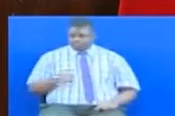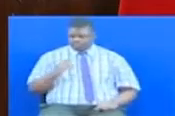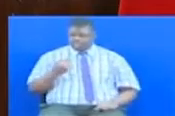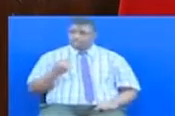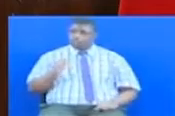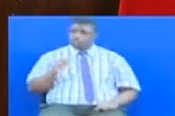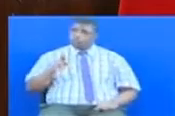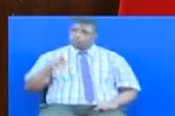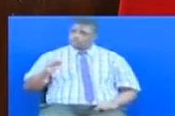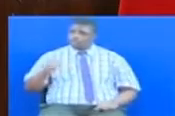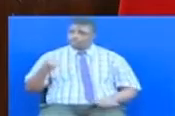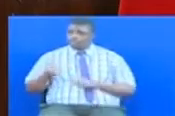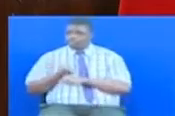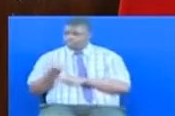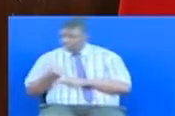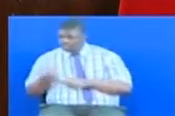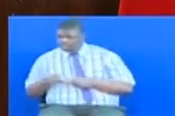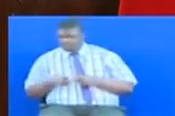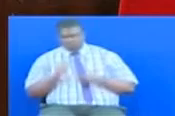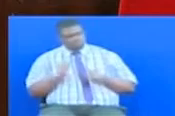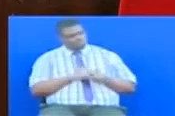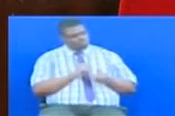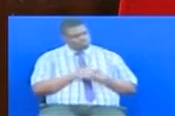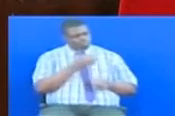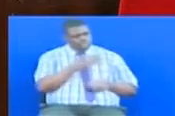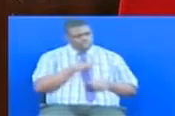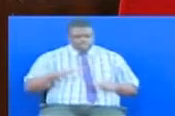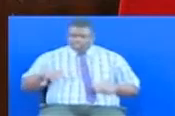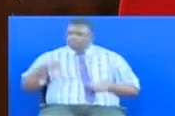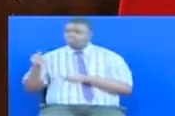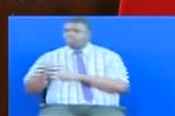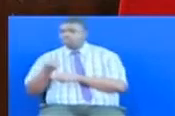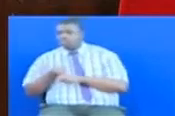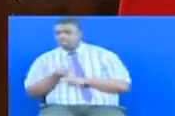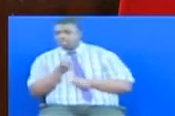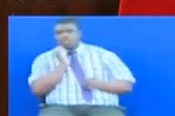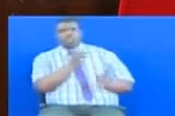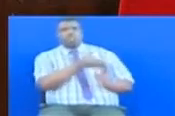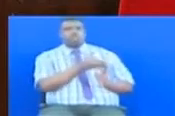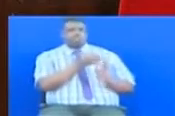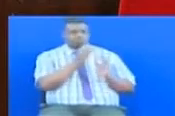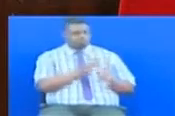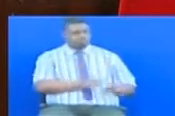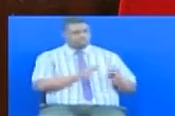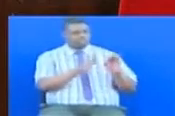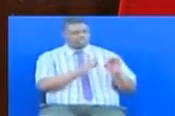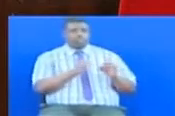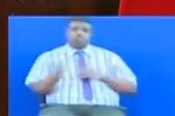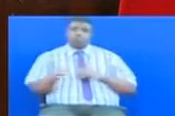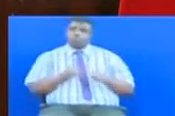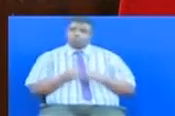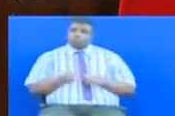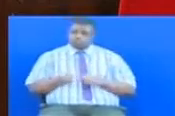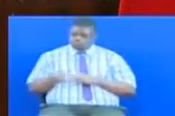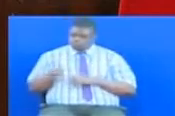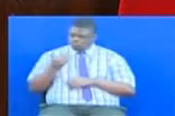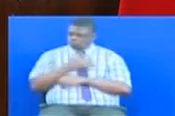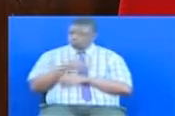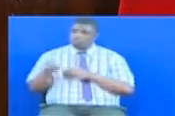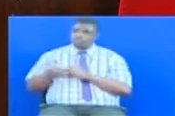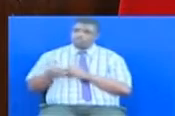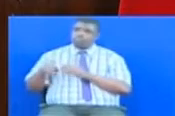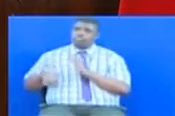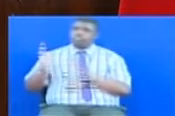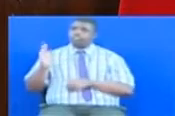tumefanya. Mkazungumzia maji, masuala ya maji yamefanyika. Kwa lengo letu ni kuboresha utendaji lakini kusogeza huduma karibu zaidi na